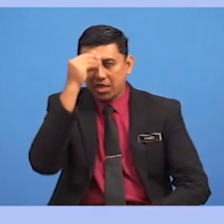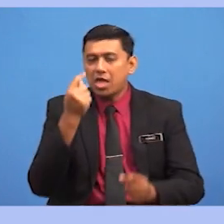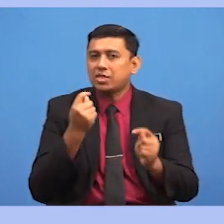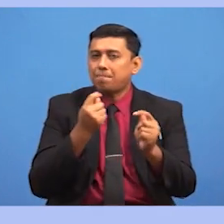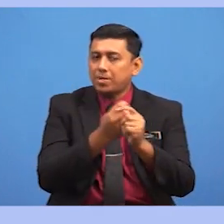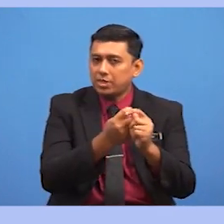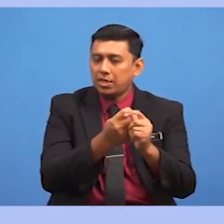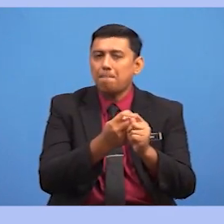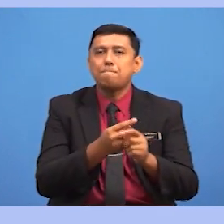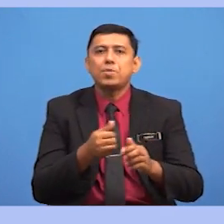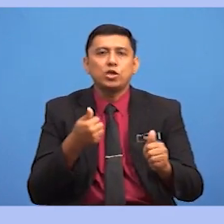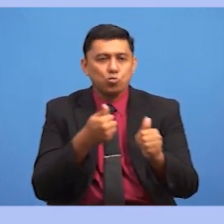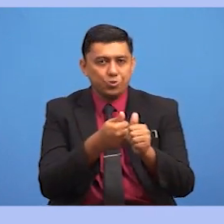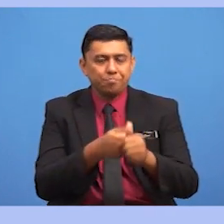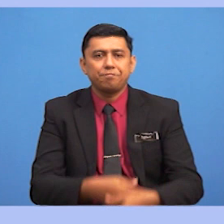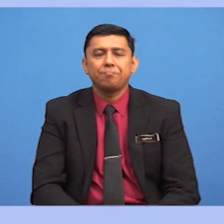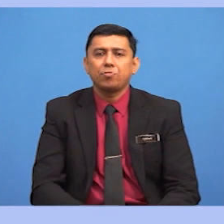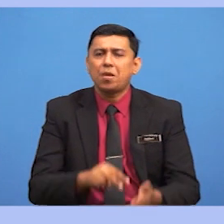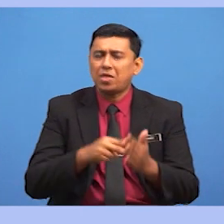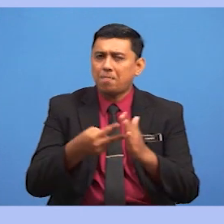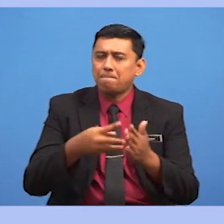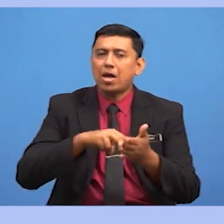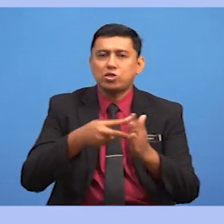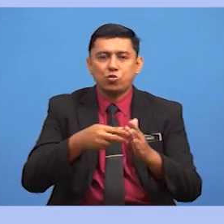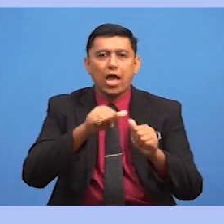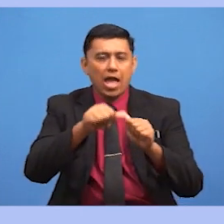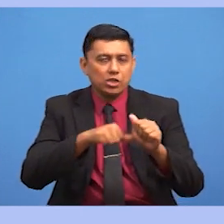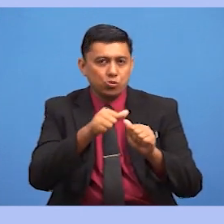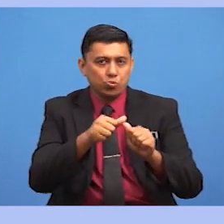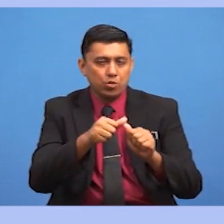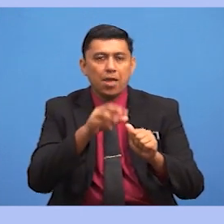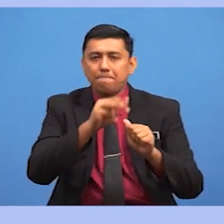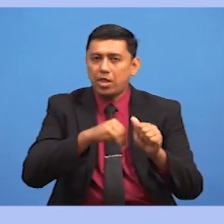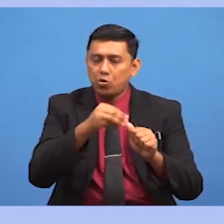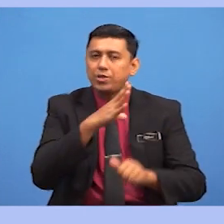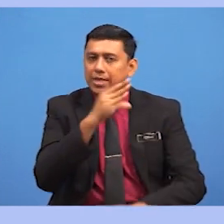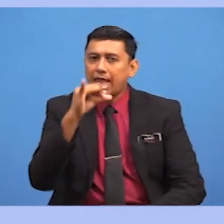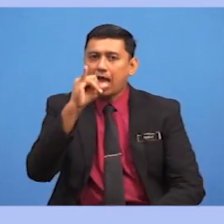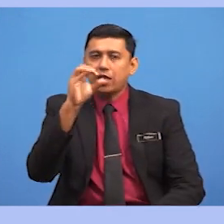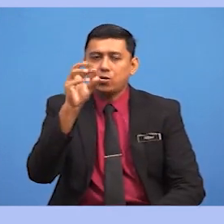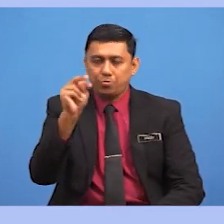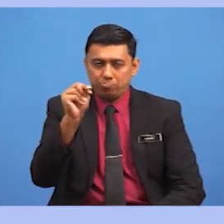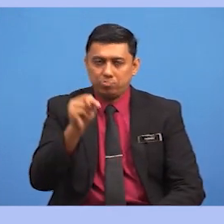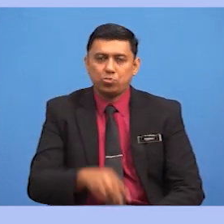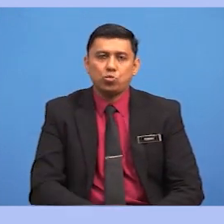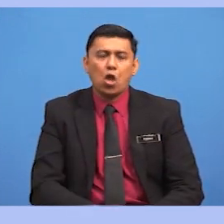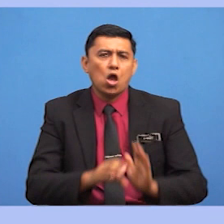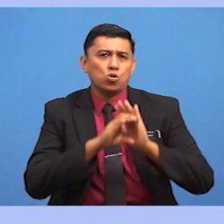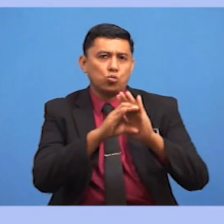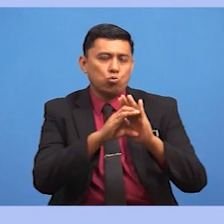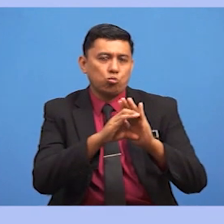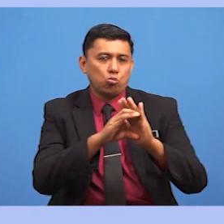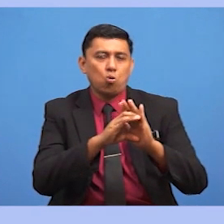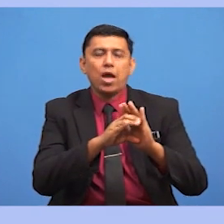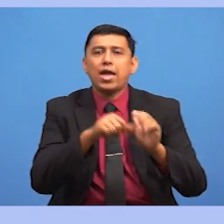berikut. Menyatakan maksud atom, molekul dan ion. Menyatakan contoh